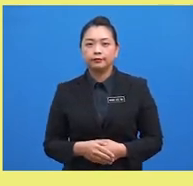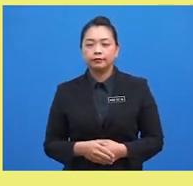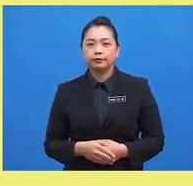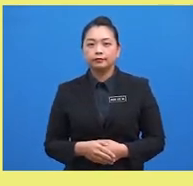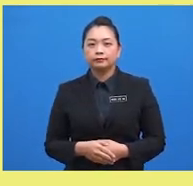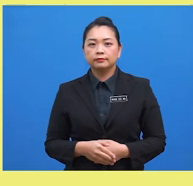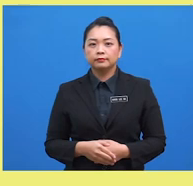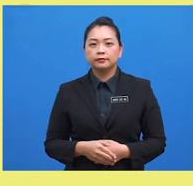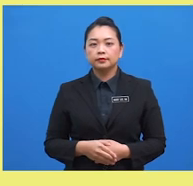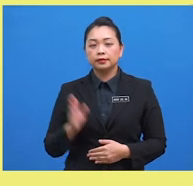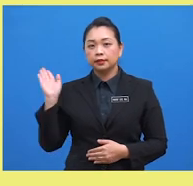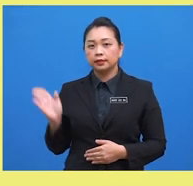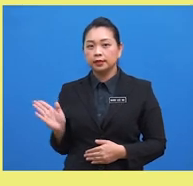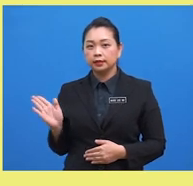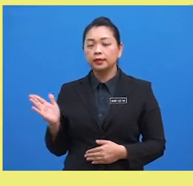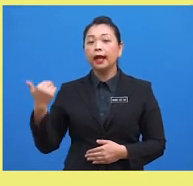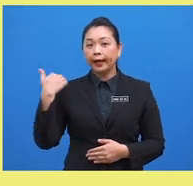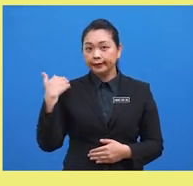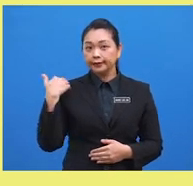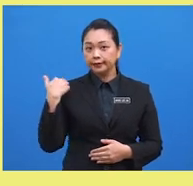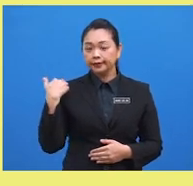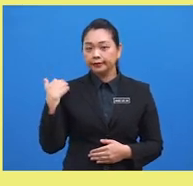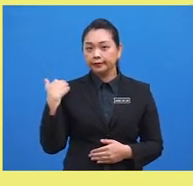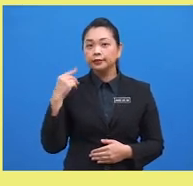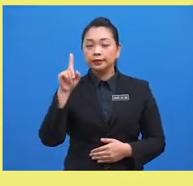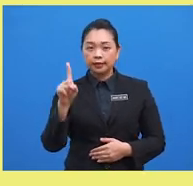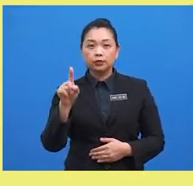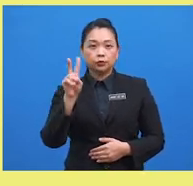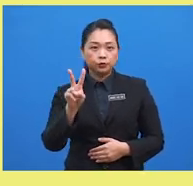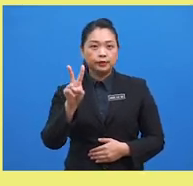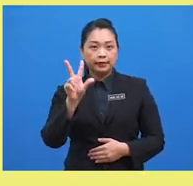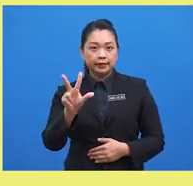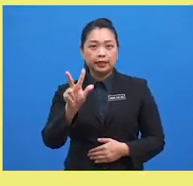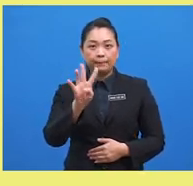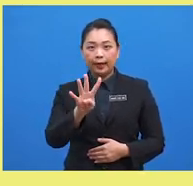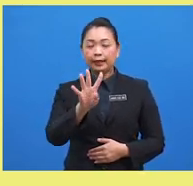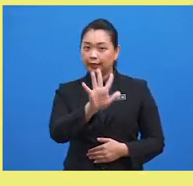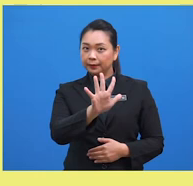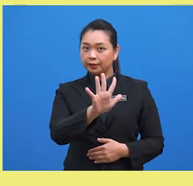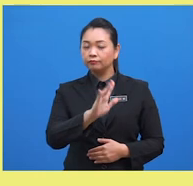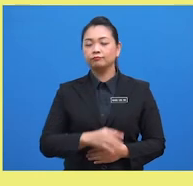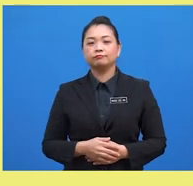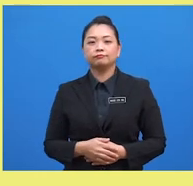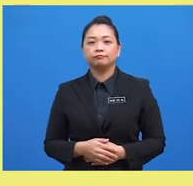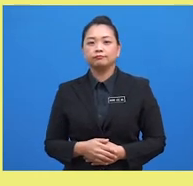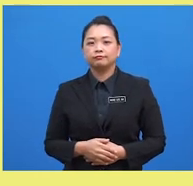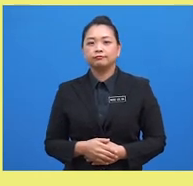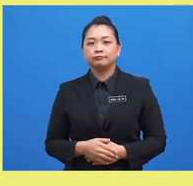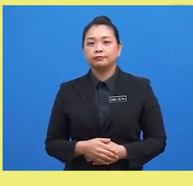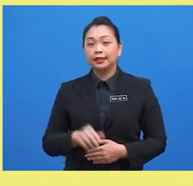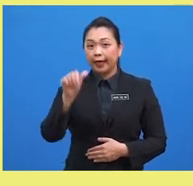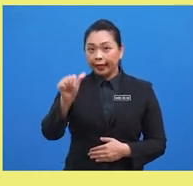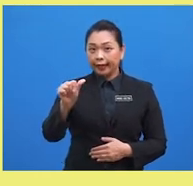Katakan, set semester terdiri daripada unsur 1, 2, 3, 4, 5. Set